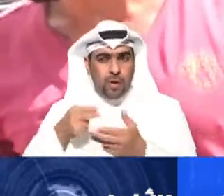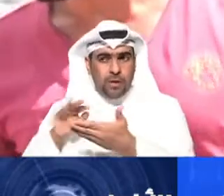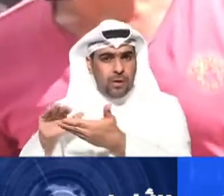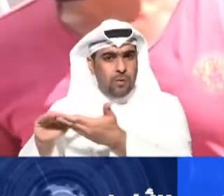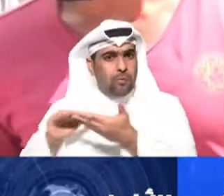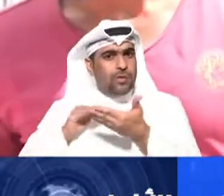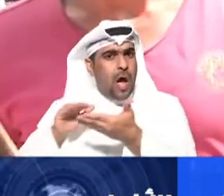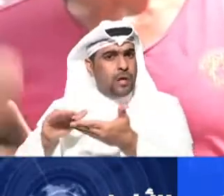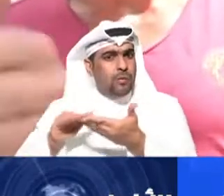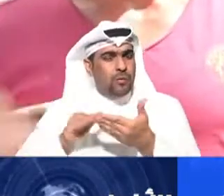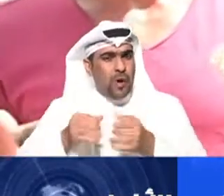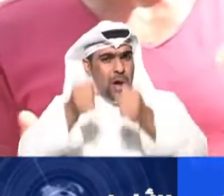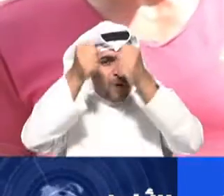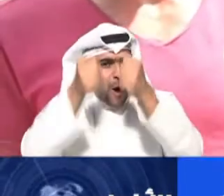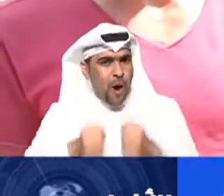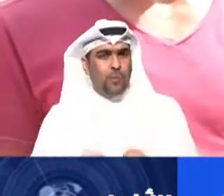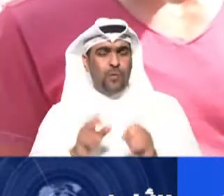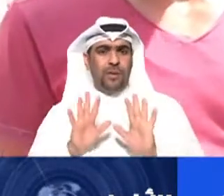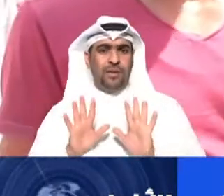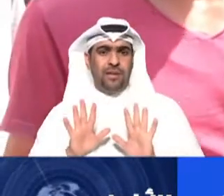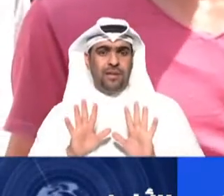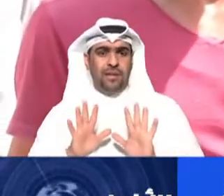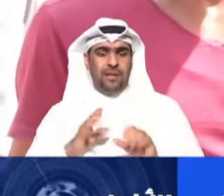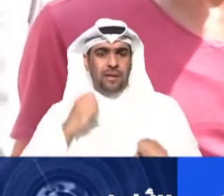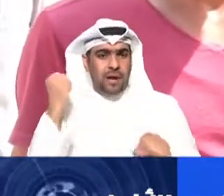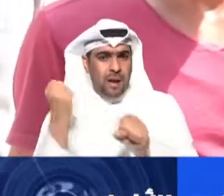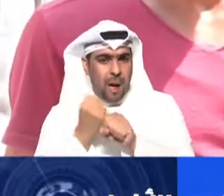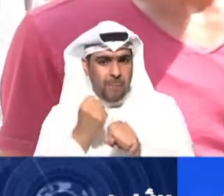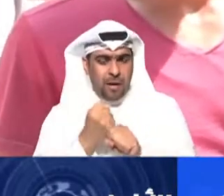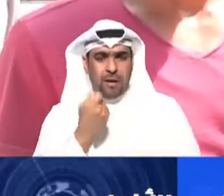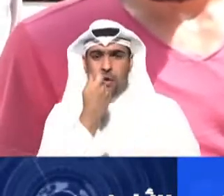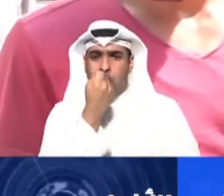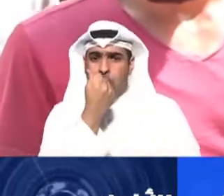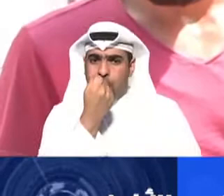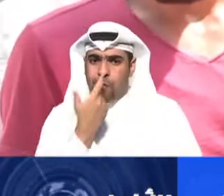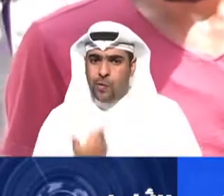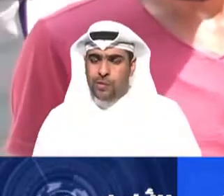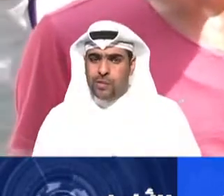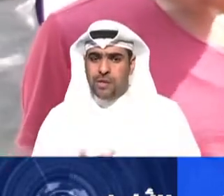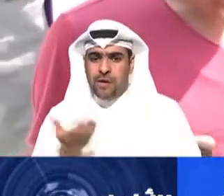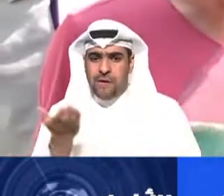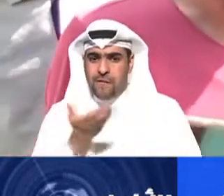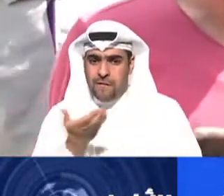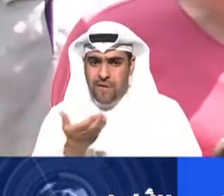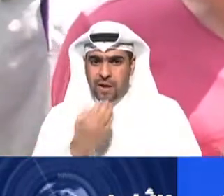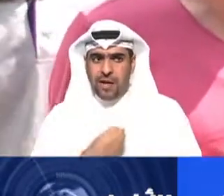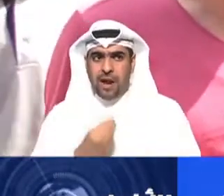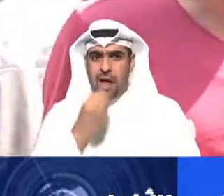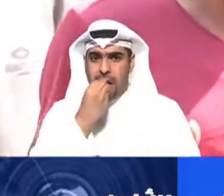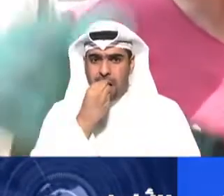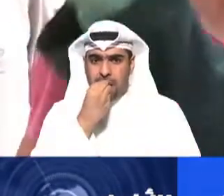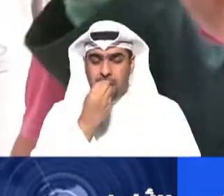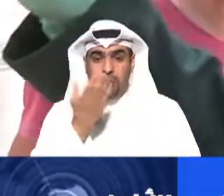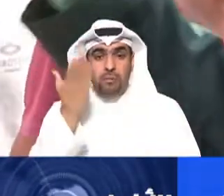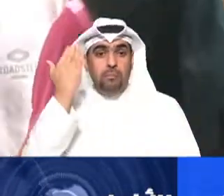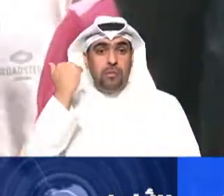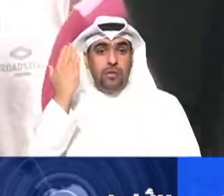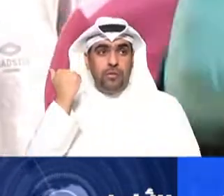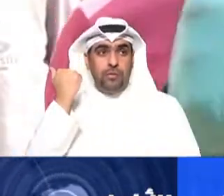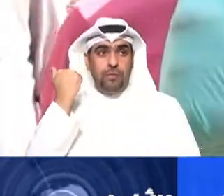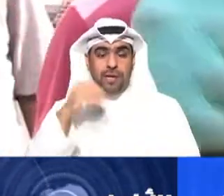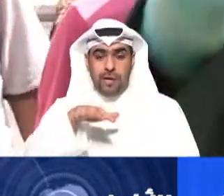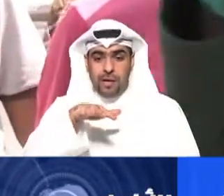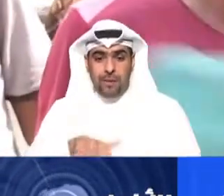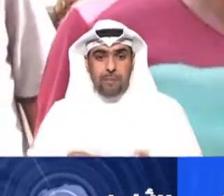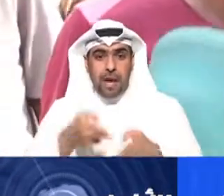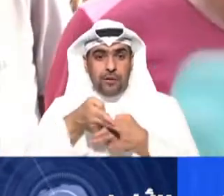اللبناني بالشغل بالاعانات، يعني بكل شيء، على السراء وعلى الضراء، والله يخلي هالمحبه بين